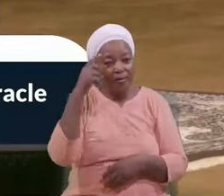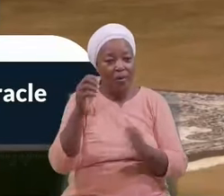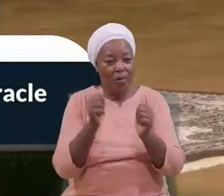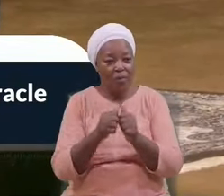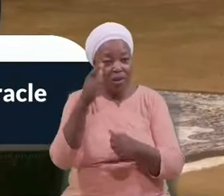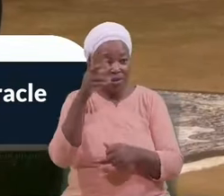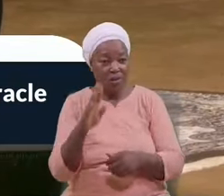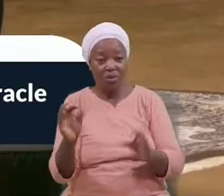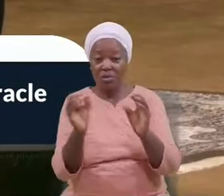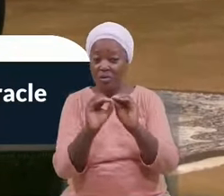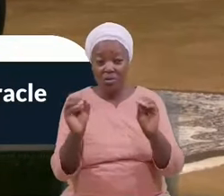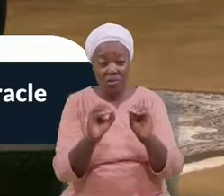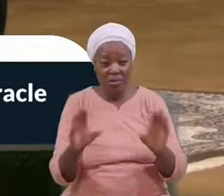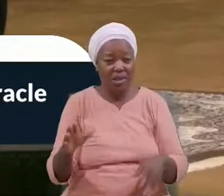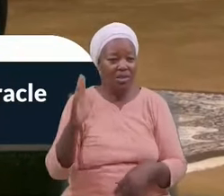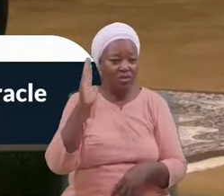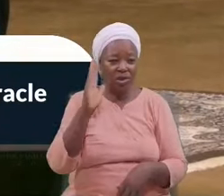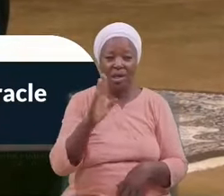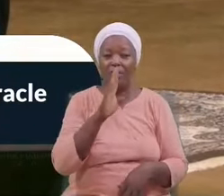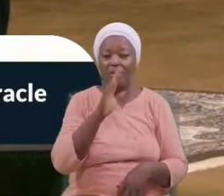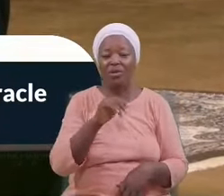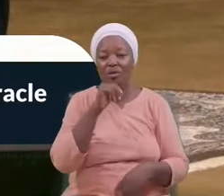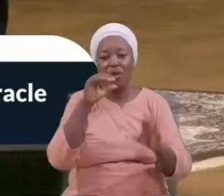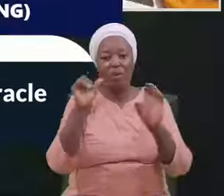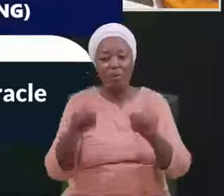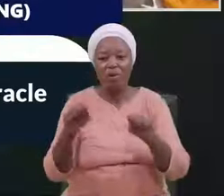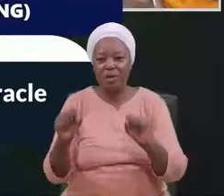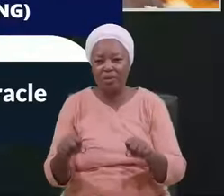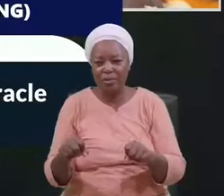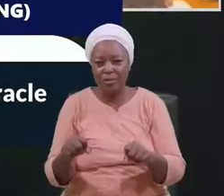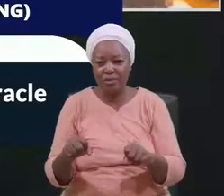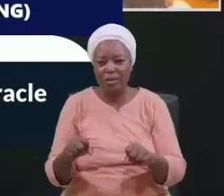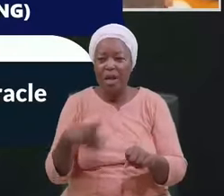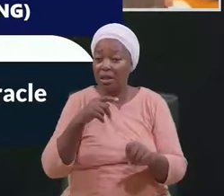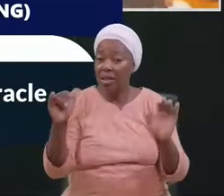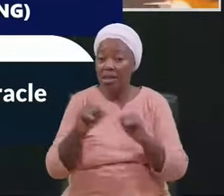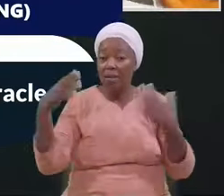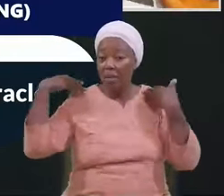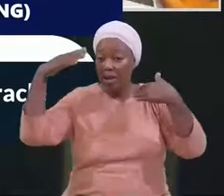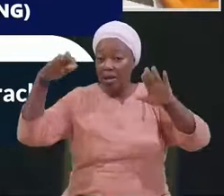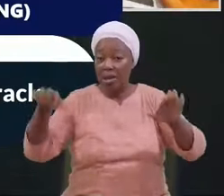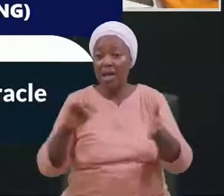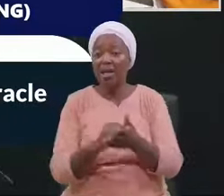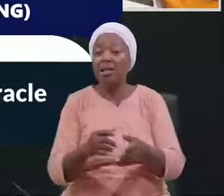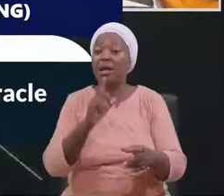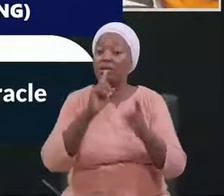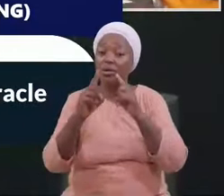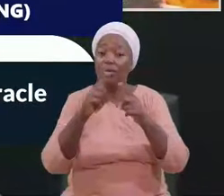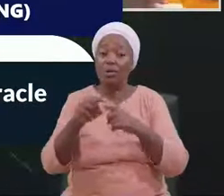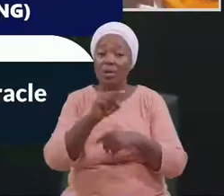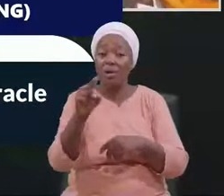37. Car rien n'est impossible à Dieu. Le même ange qui a parlé à